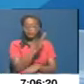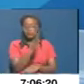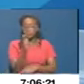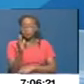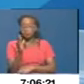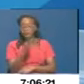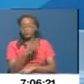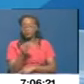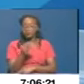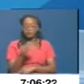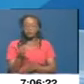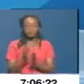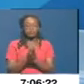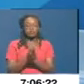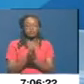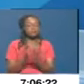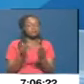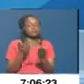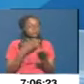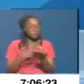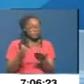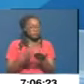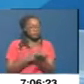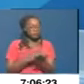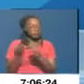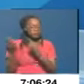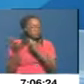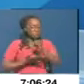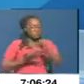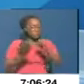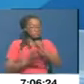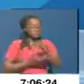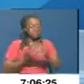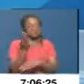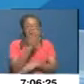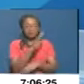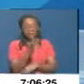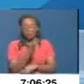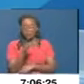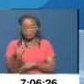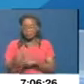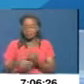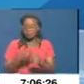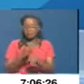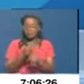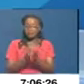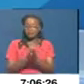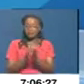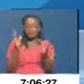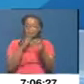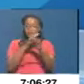na wahusika wa shughuli haramu za ukataji miti humu nchini. Rais wa Estonia Kersti